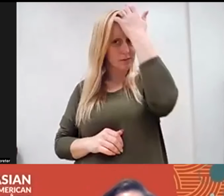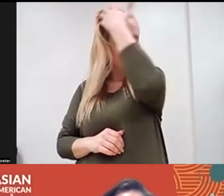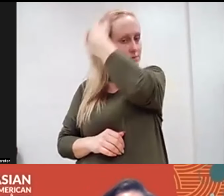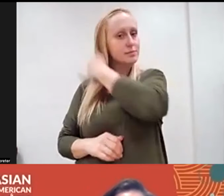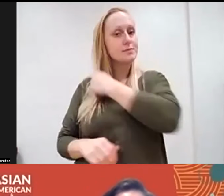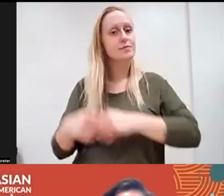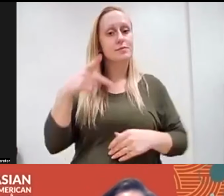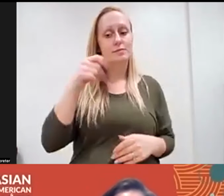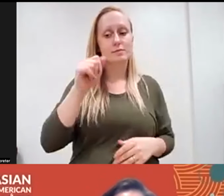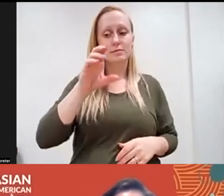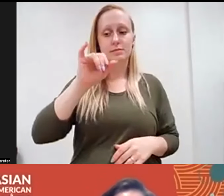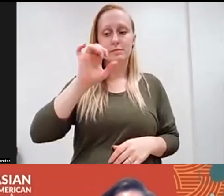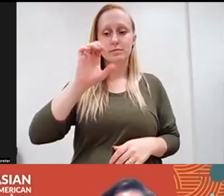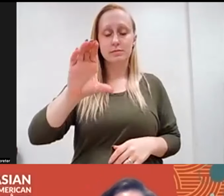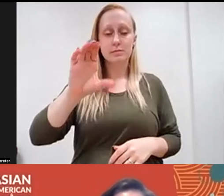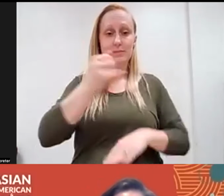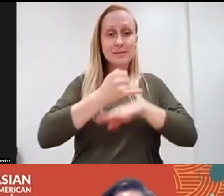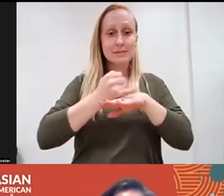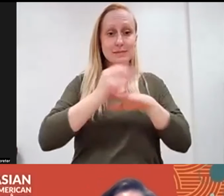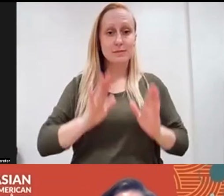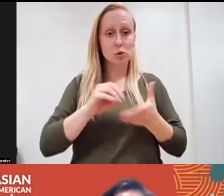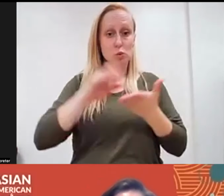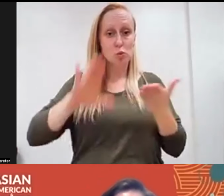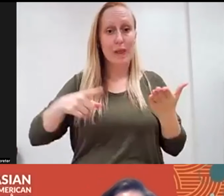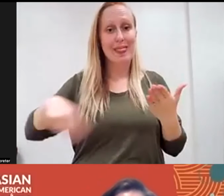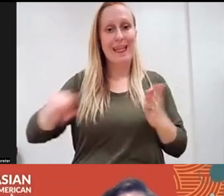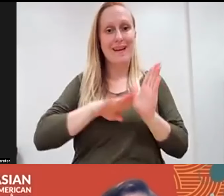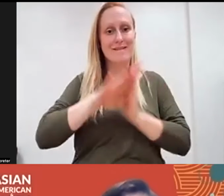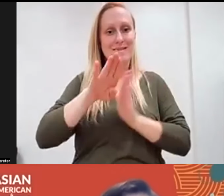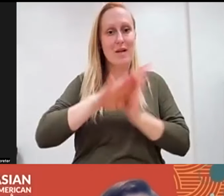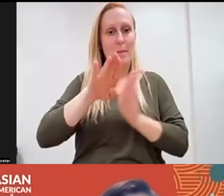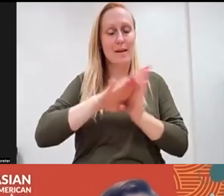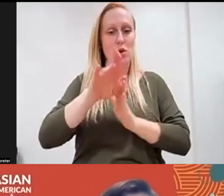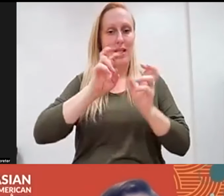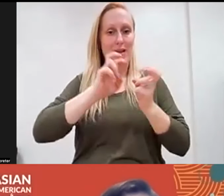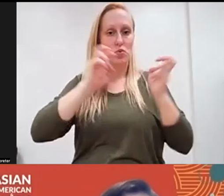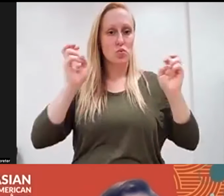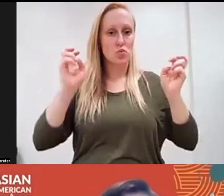لا يسعني كيف أن لا أبحث عن العمل أو